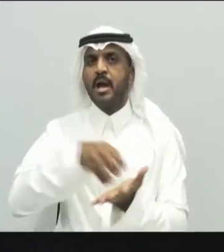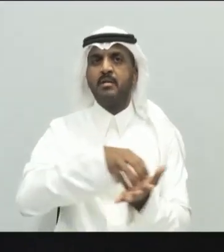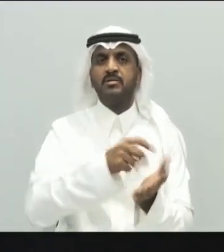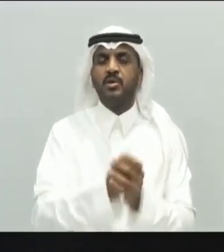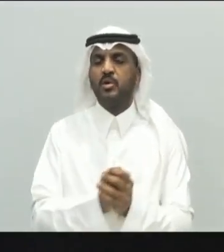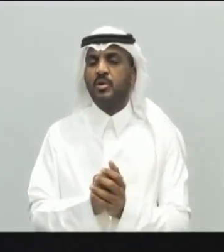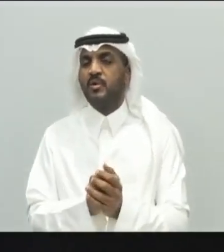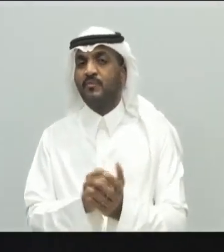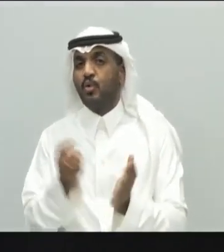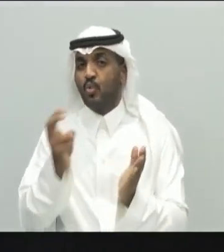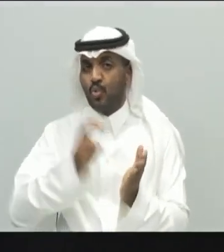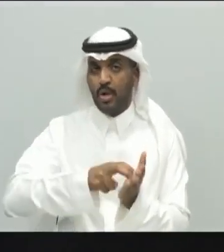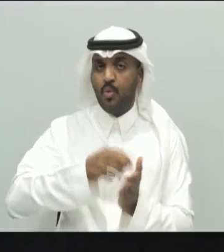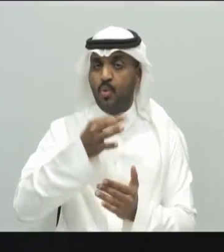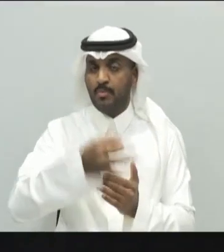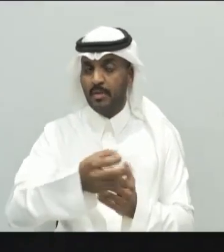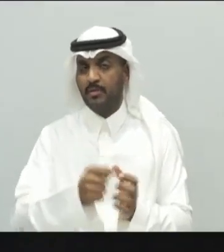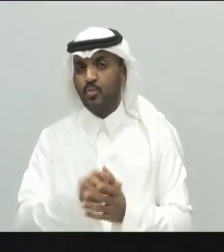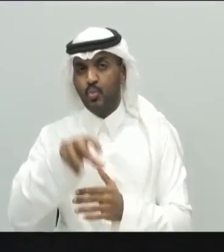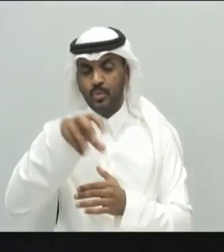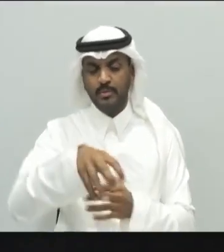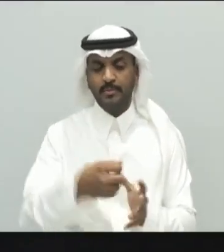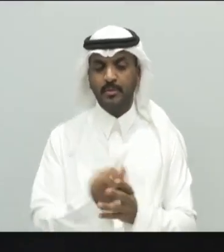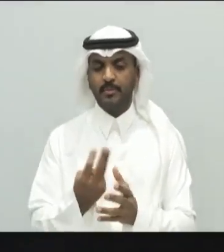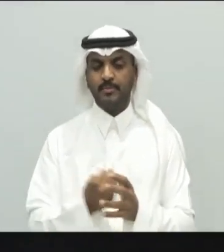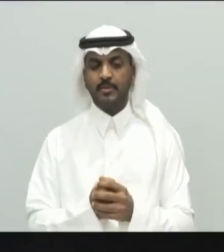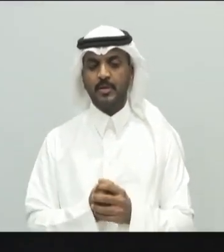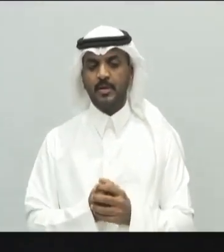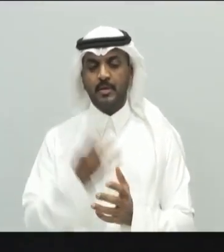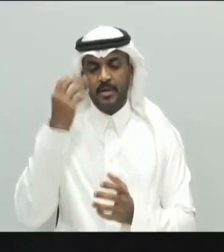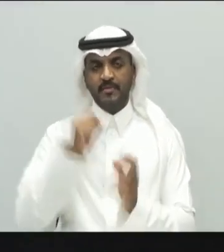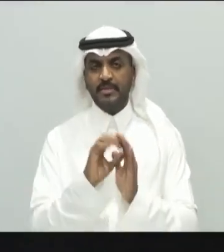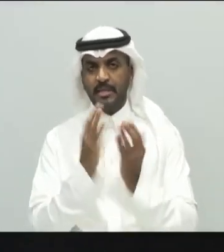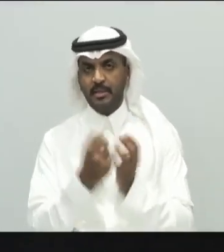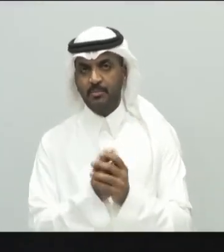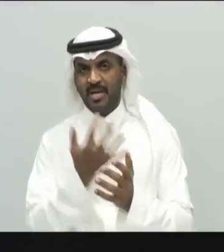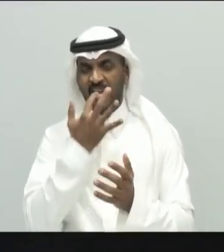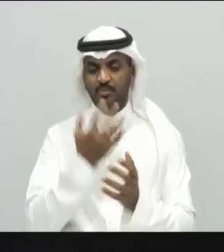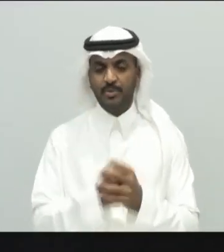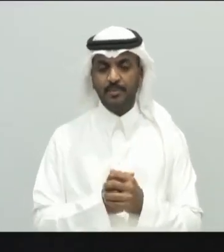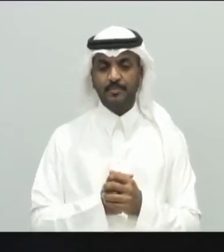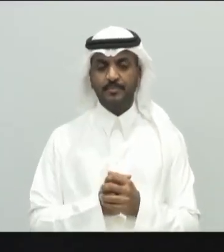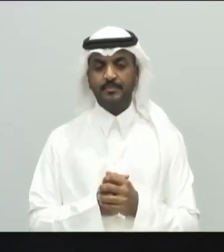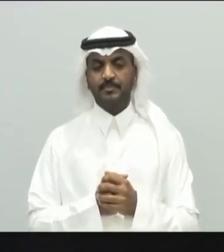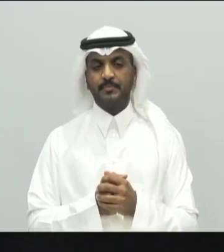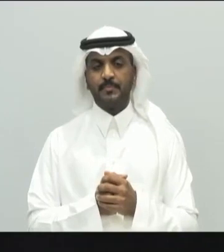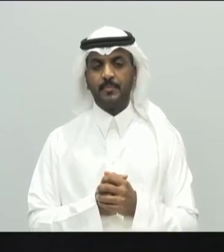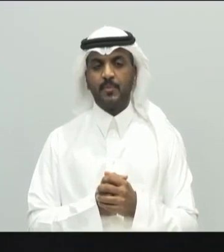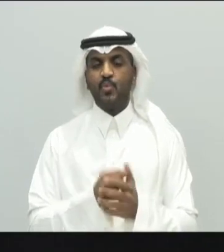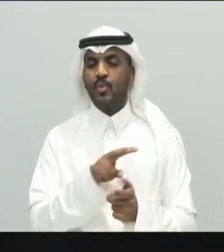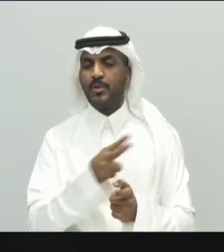القرى والمدن والمناطق ثلاثه معرفه التركيب العمري